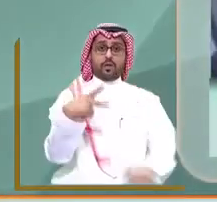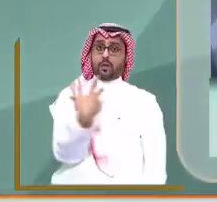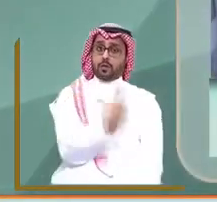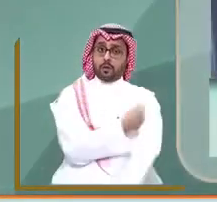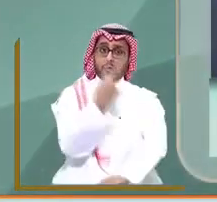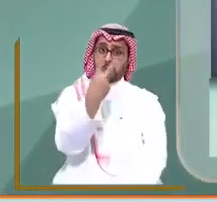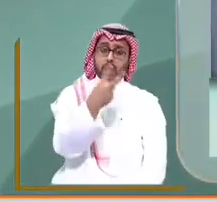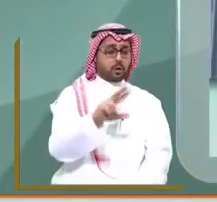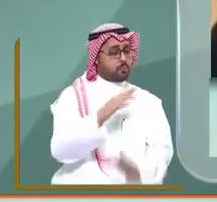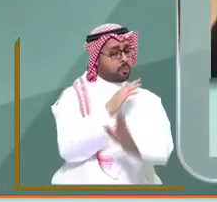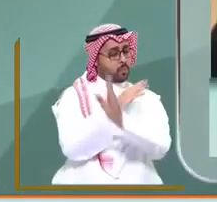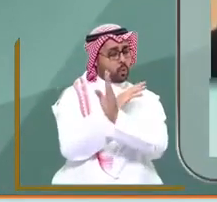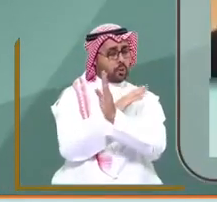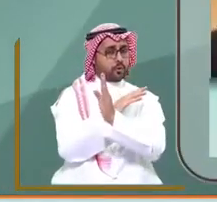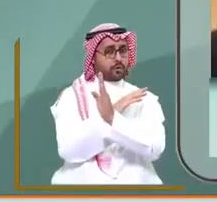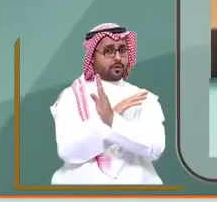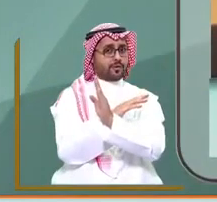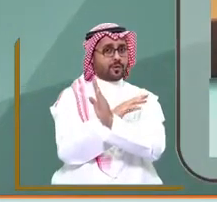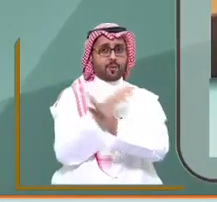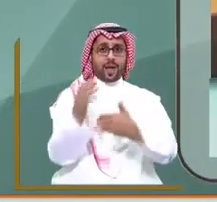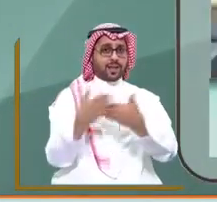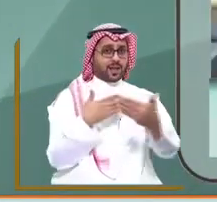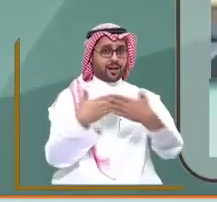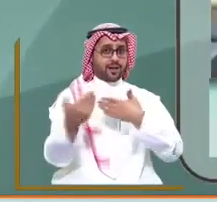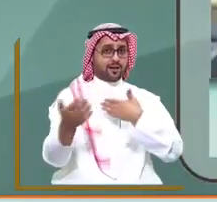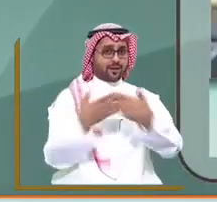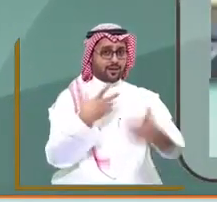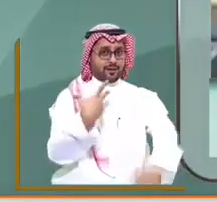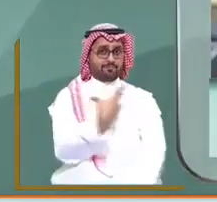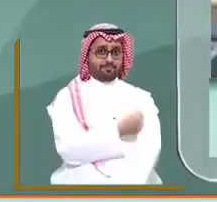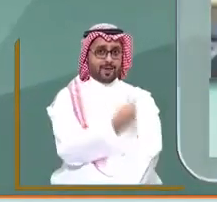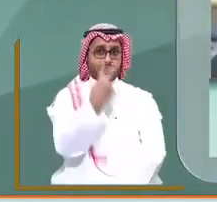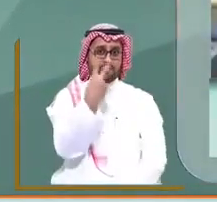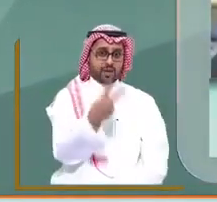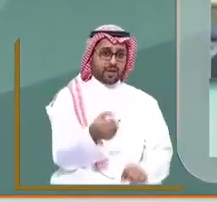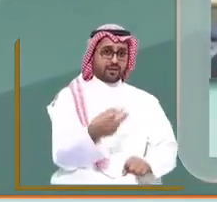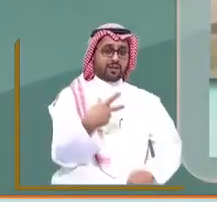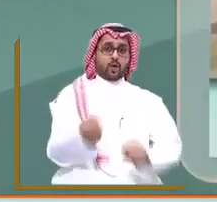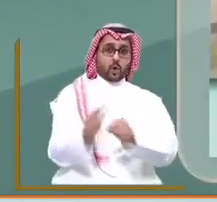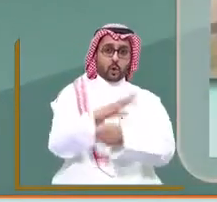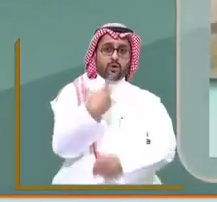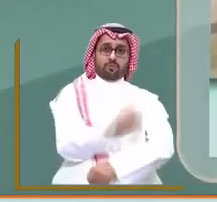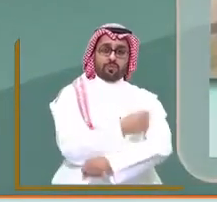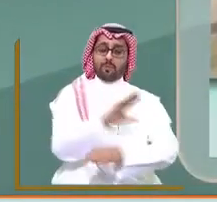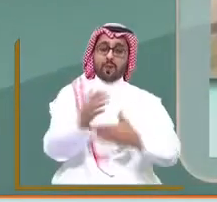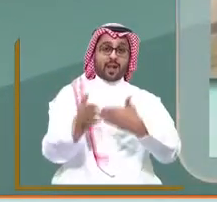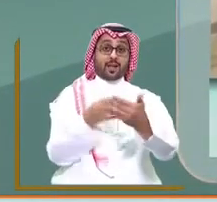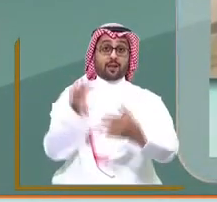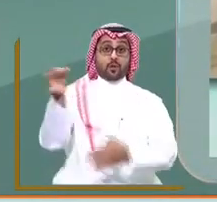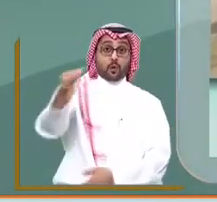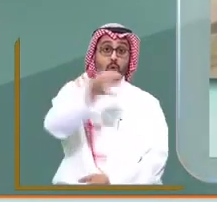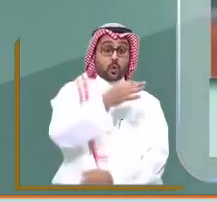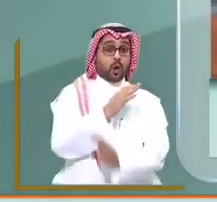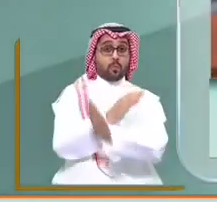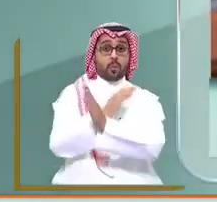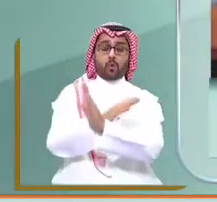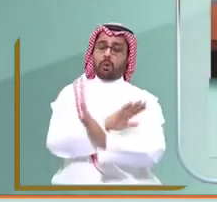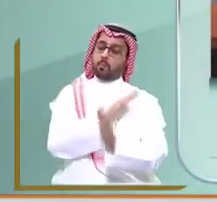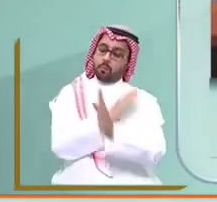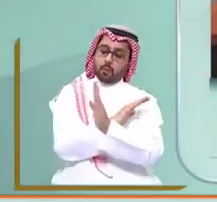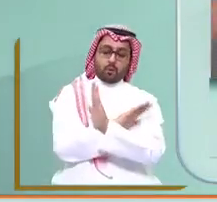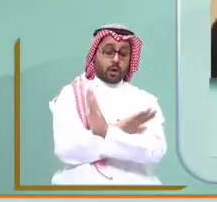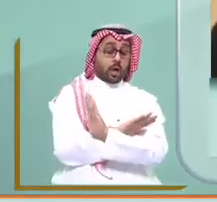ووزارة الداخلية سوف يتم سريان العمل بموجبها، إنما هذا الإجراء أو